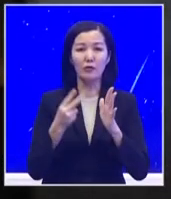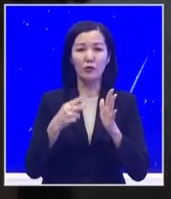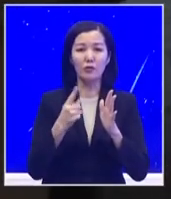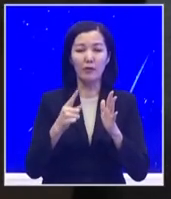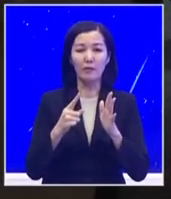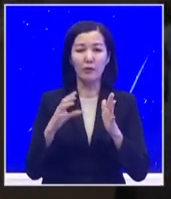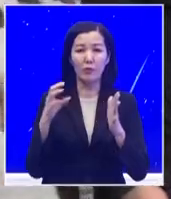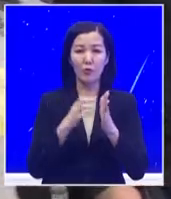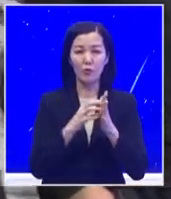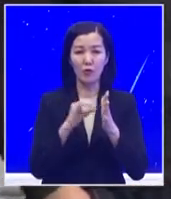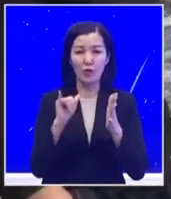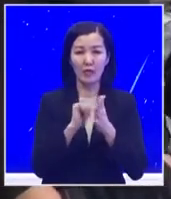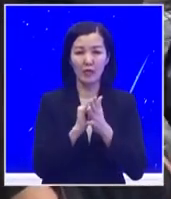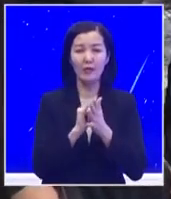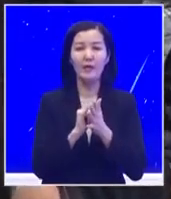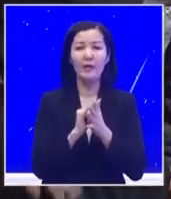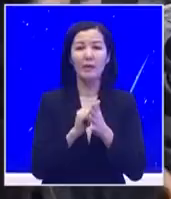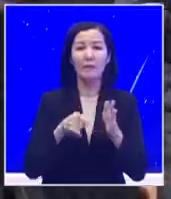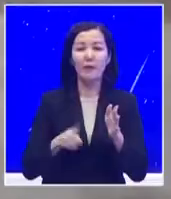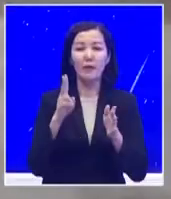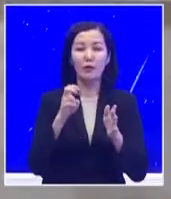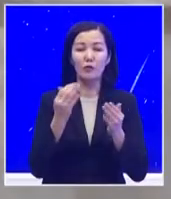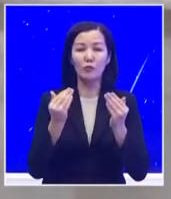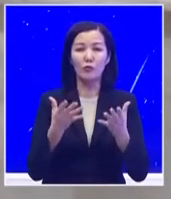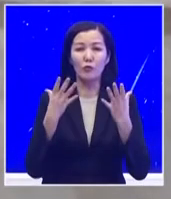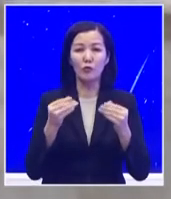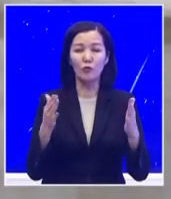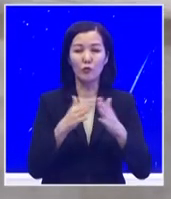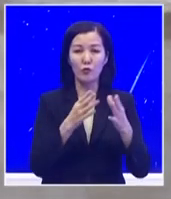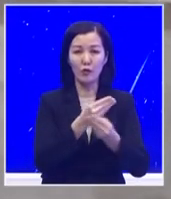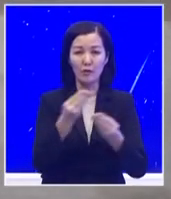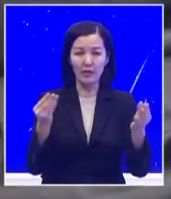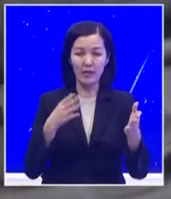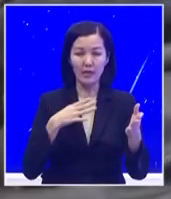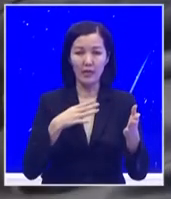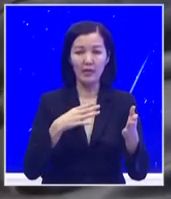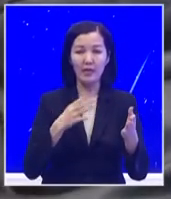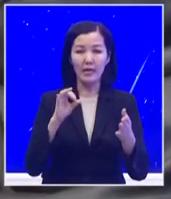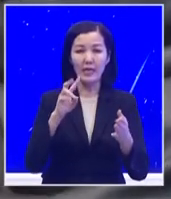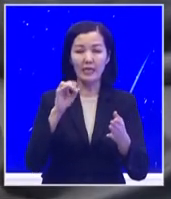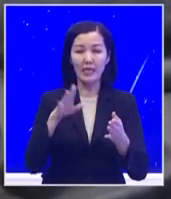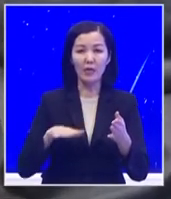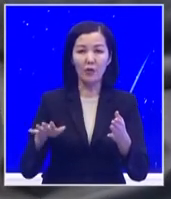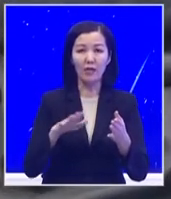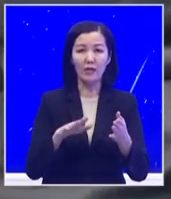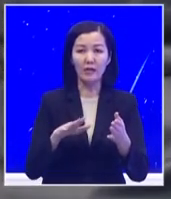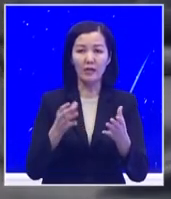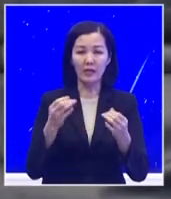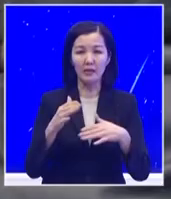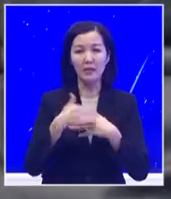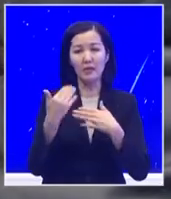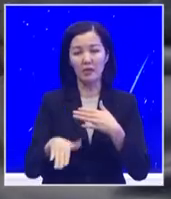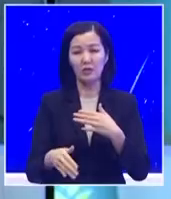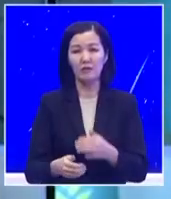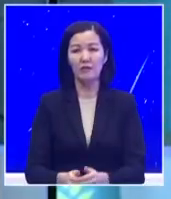қондырғы сатып алыныпты, 1206-сы бүгінгі күні жанұяларға үлестірілген. Ал Ескелді ауданы бұл істе кейін қалып